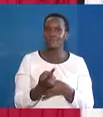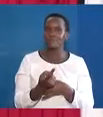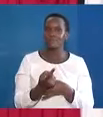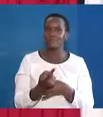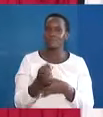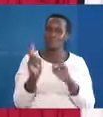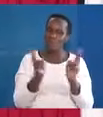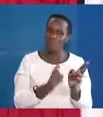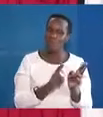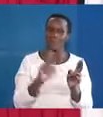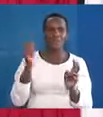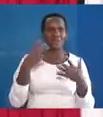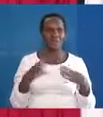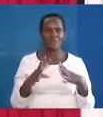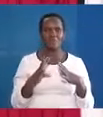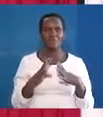tunasahau haraka sana